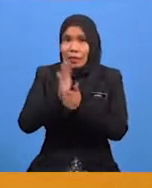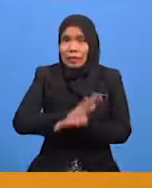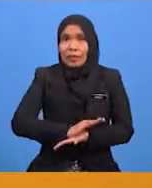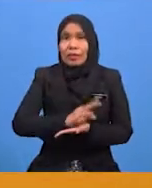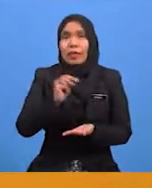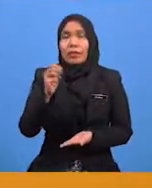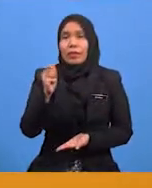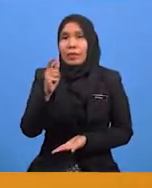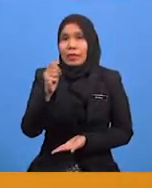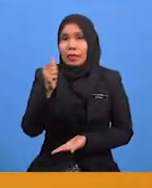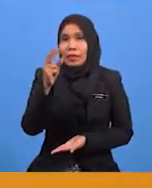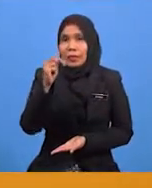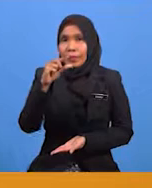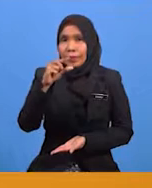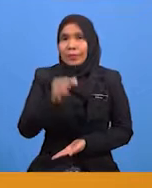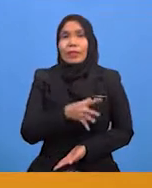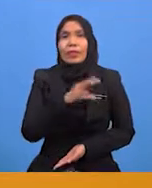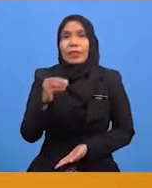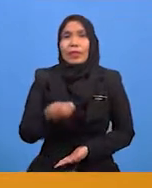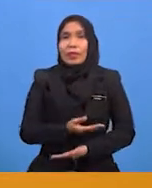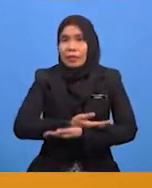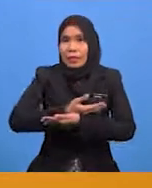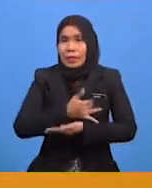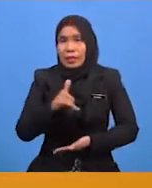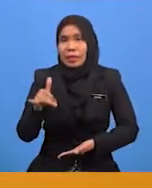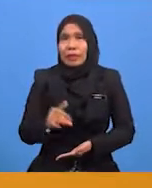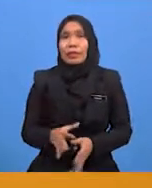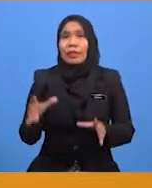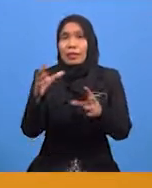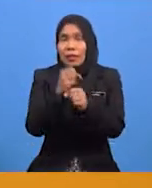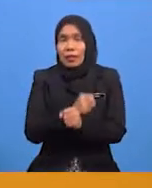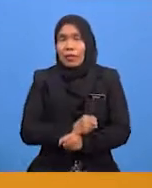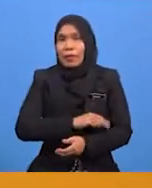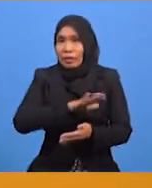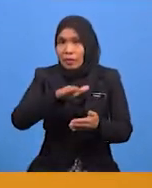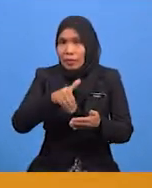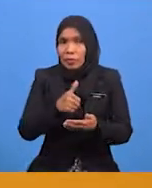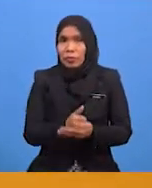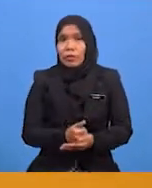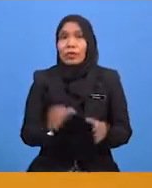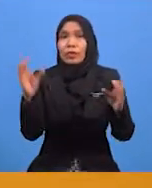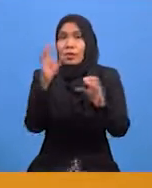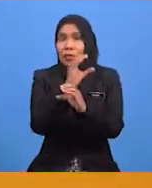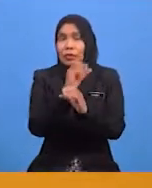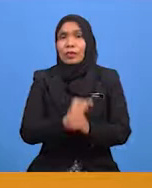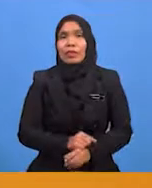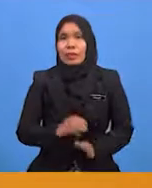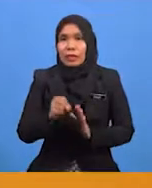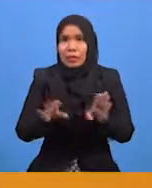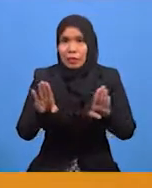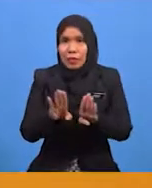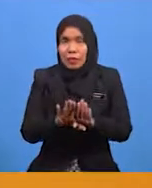dan anaknya juga akan dapat menghadapi segala cabaran sebagai